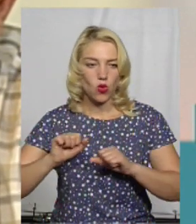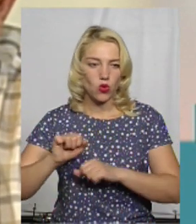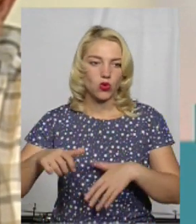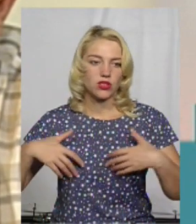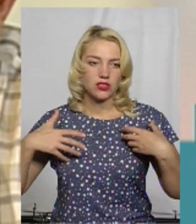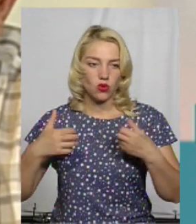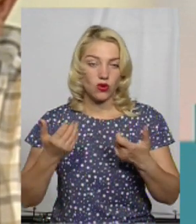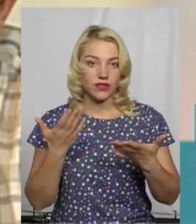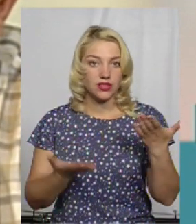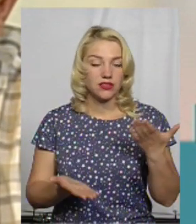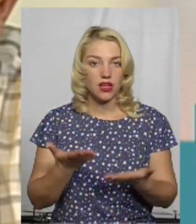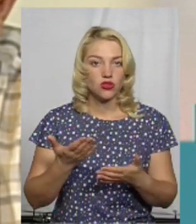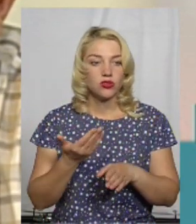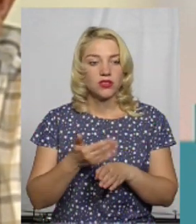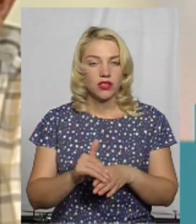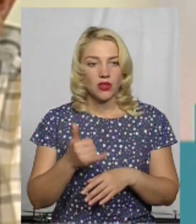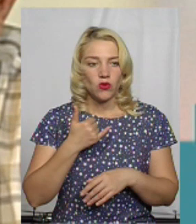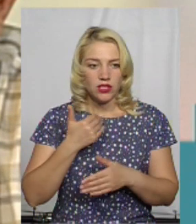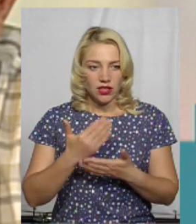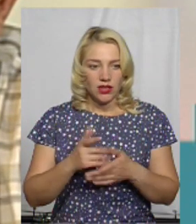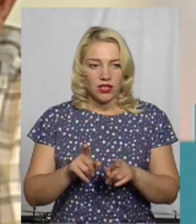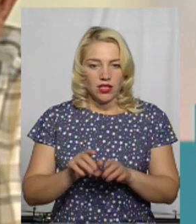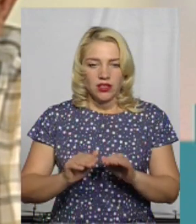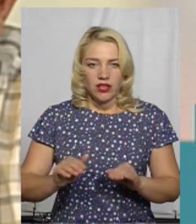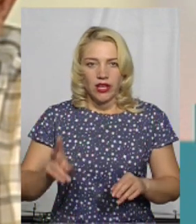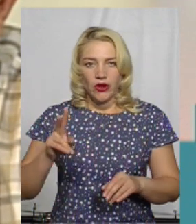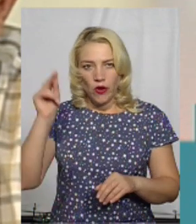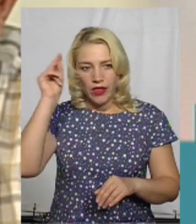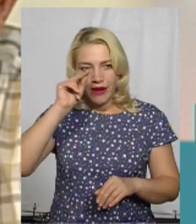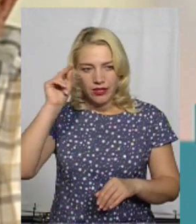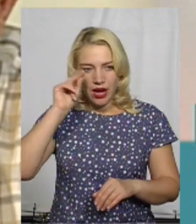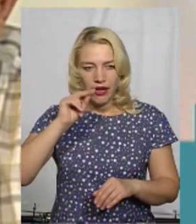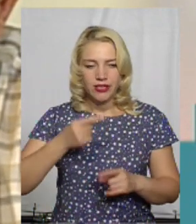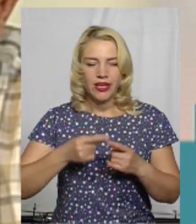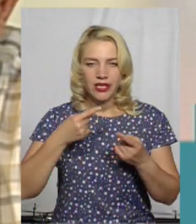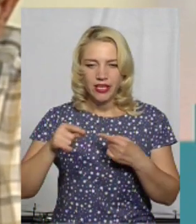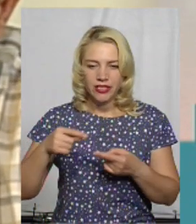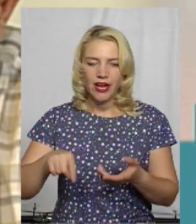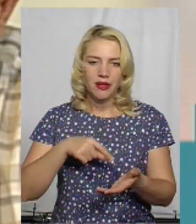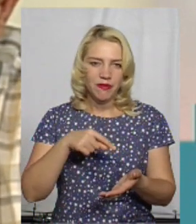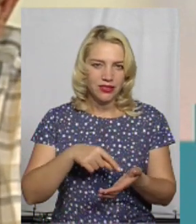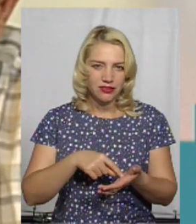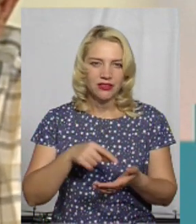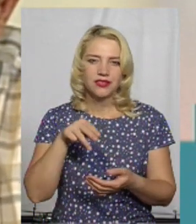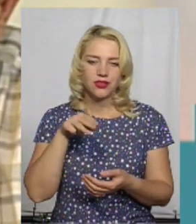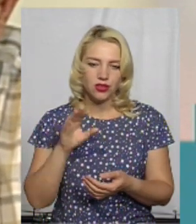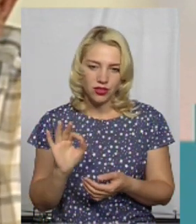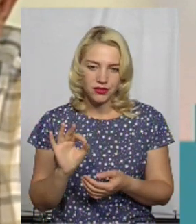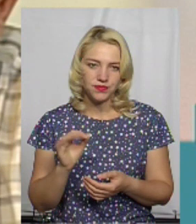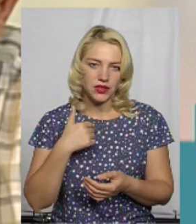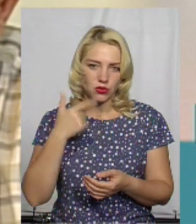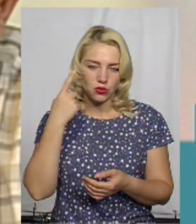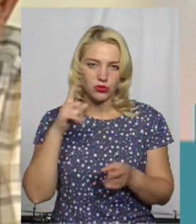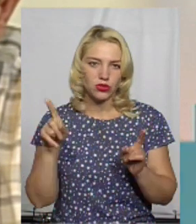здоров'я. І якщо частина в нас є такі діти, які навчаються з інших місць, то